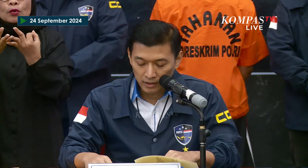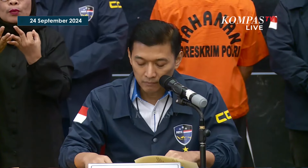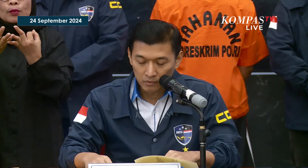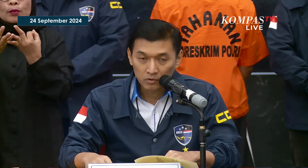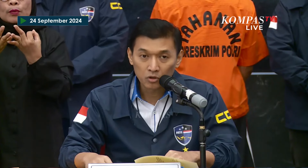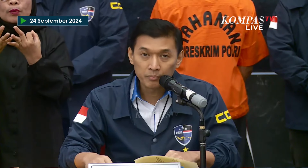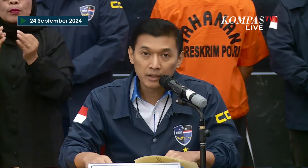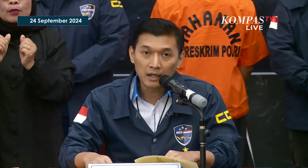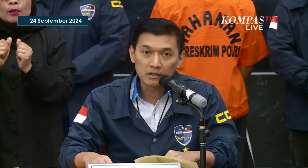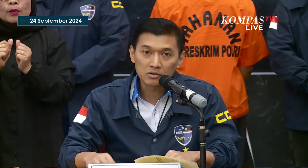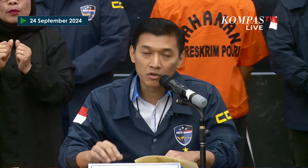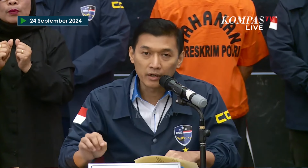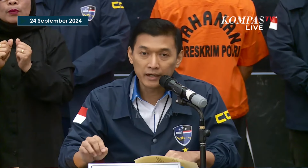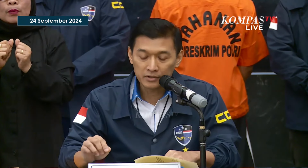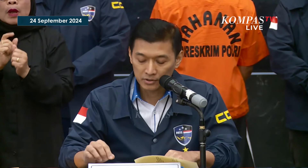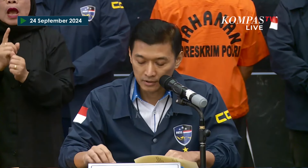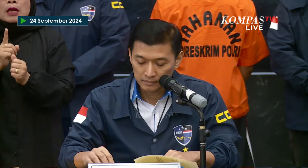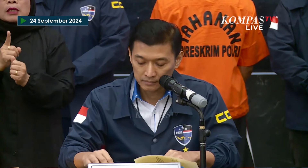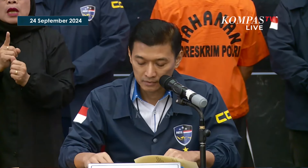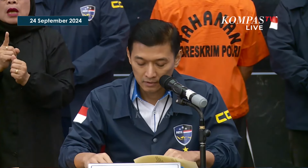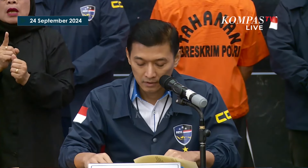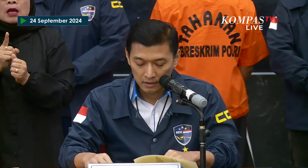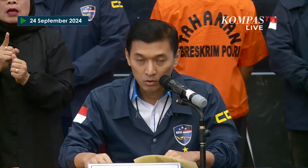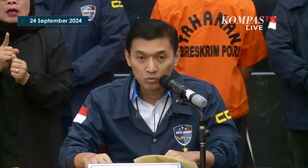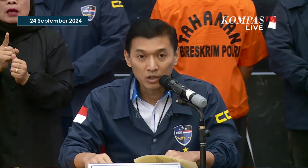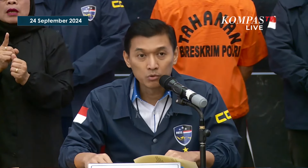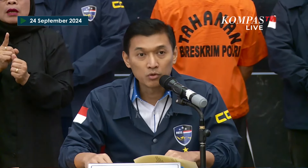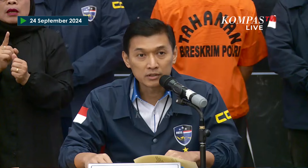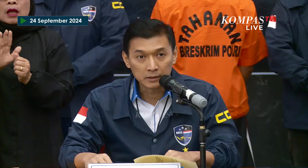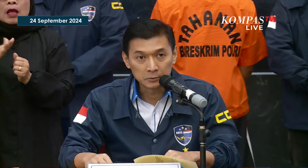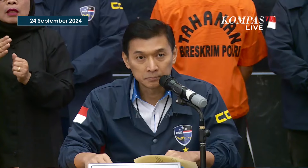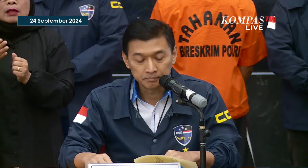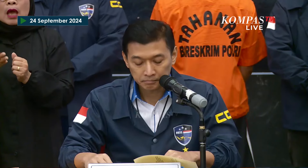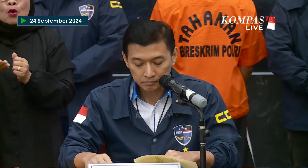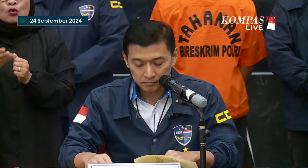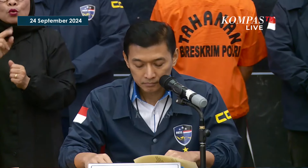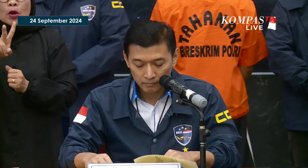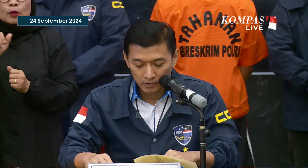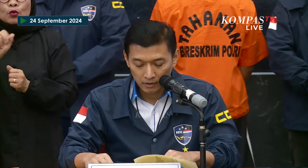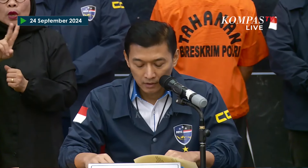dengan username topi_x tahun 2021.